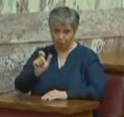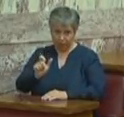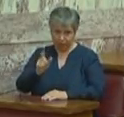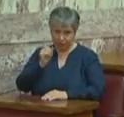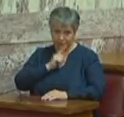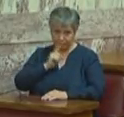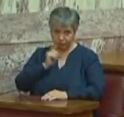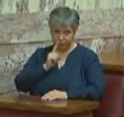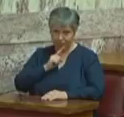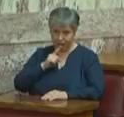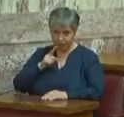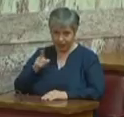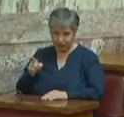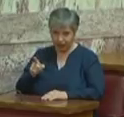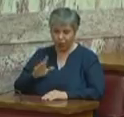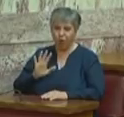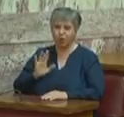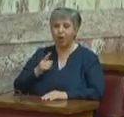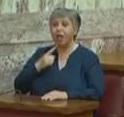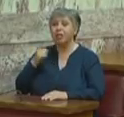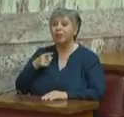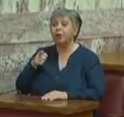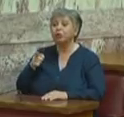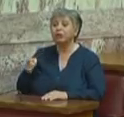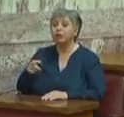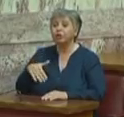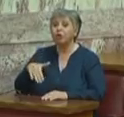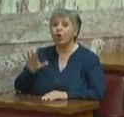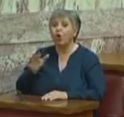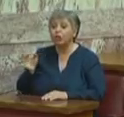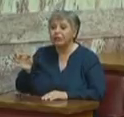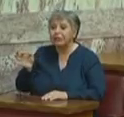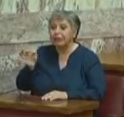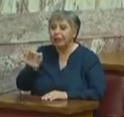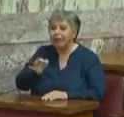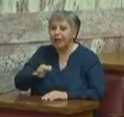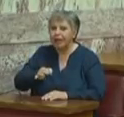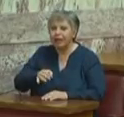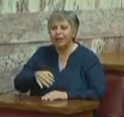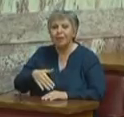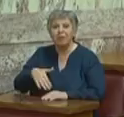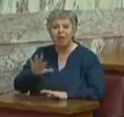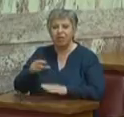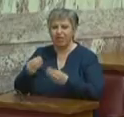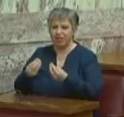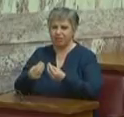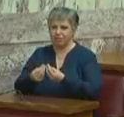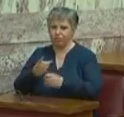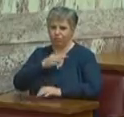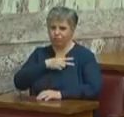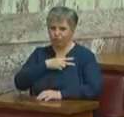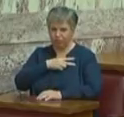ότι λέει ανακρίβειες και καθίσταται με αυτόν τον τρόπο όχι